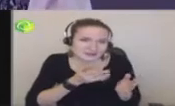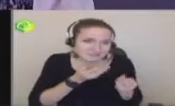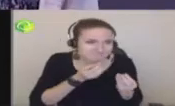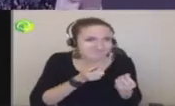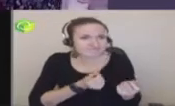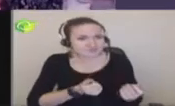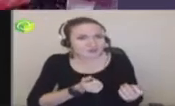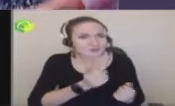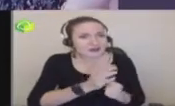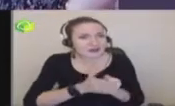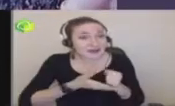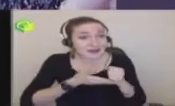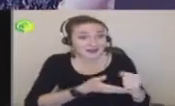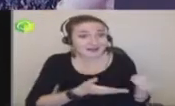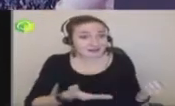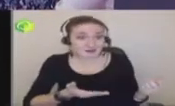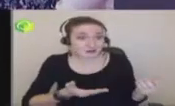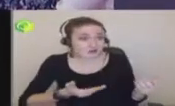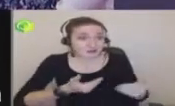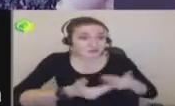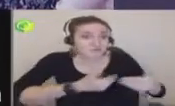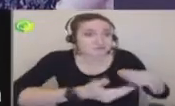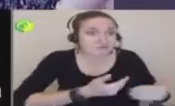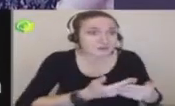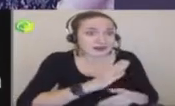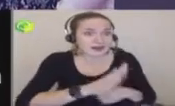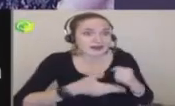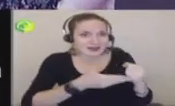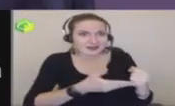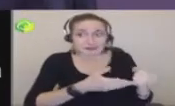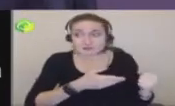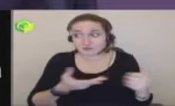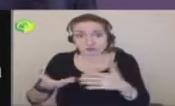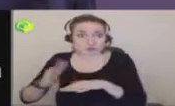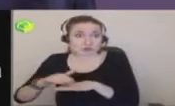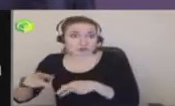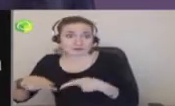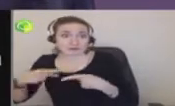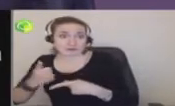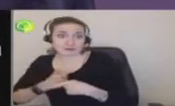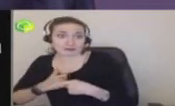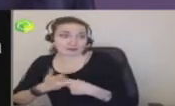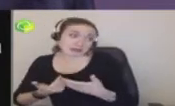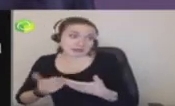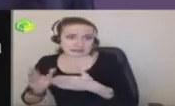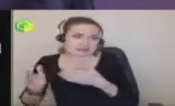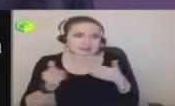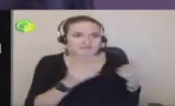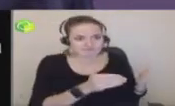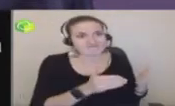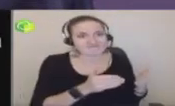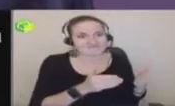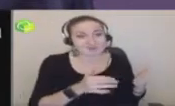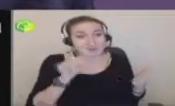puis qui vous emporte dans une aventure qui vous coupe un peu du monde parce que vous êtes obligé de faire face